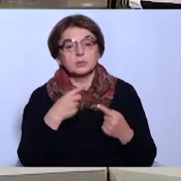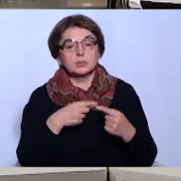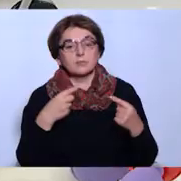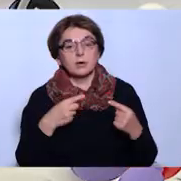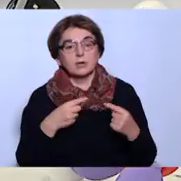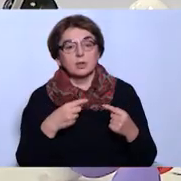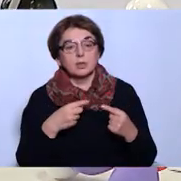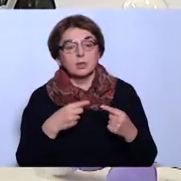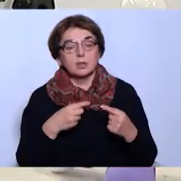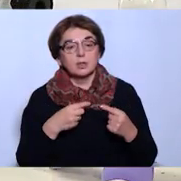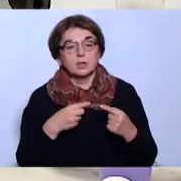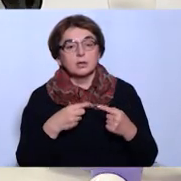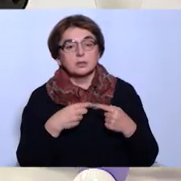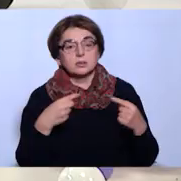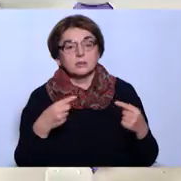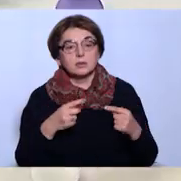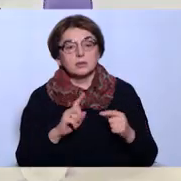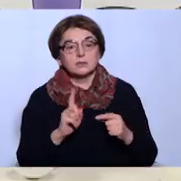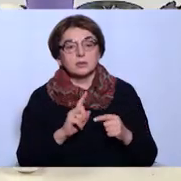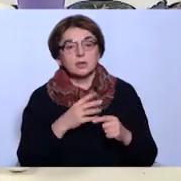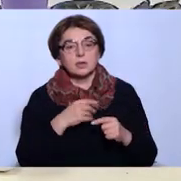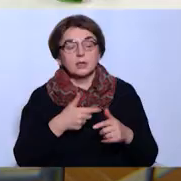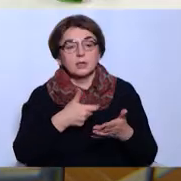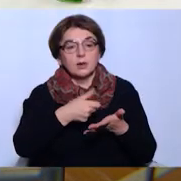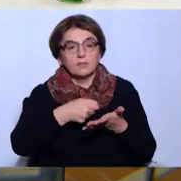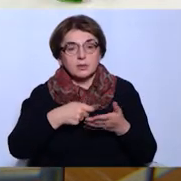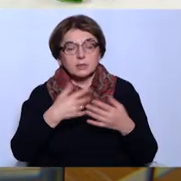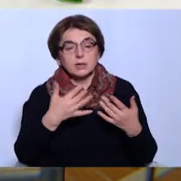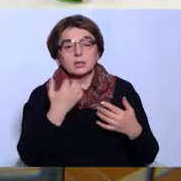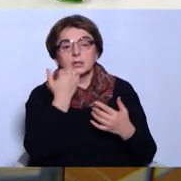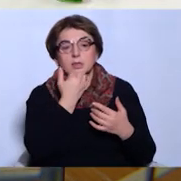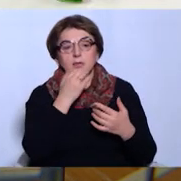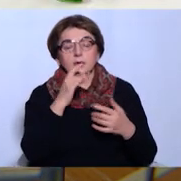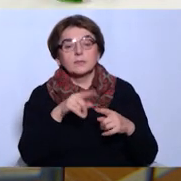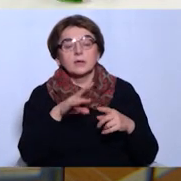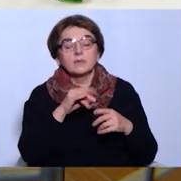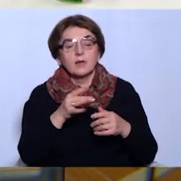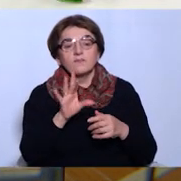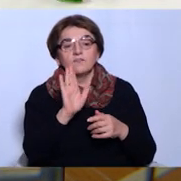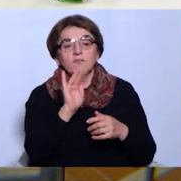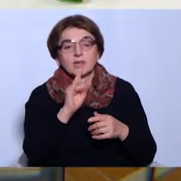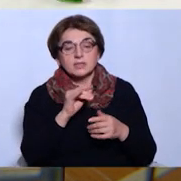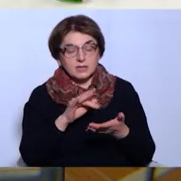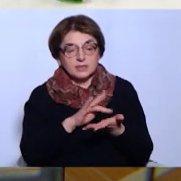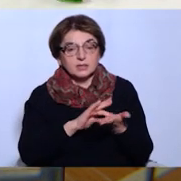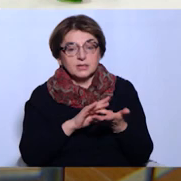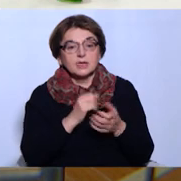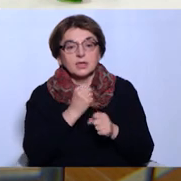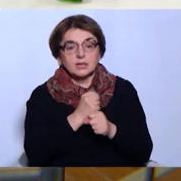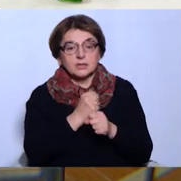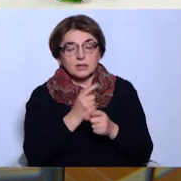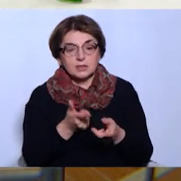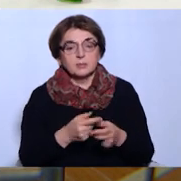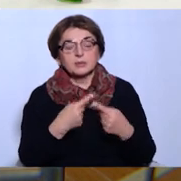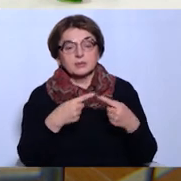სხვადასხვა სანთლების წარმოებაში, ასევე ვაზელინიც არის ნაჯერი ნახშირწყალბადების, ოღონდ თხევადისა და მყარი